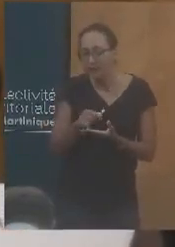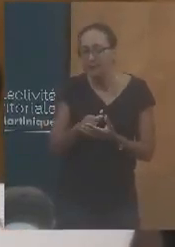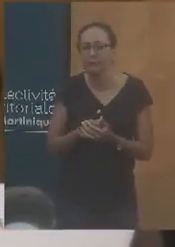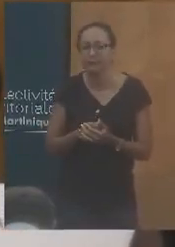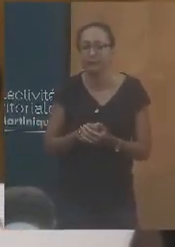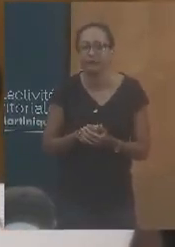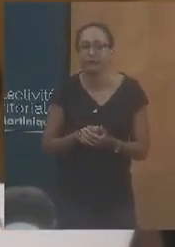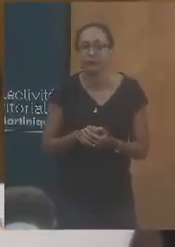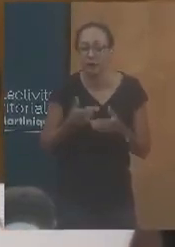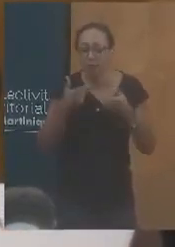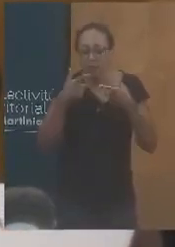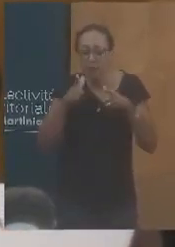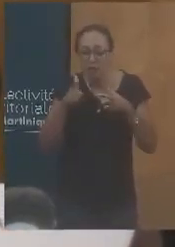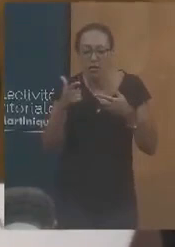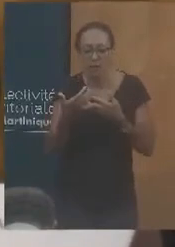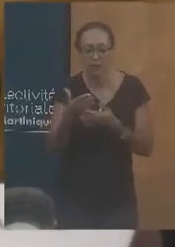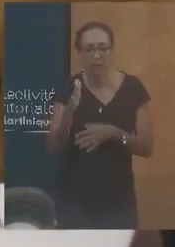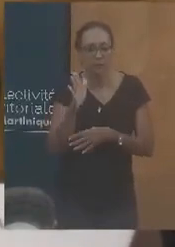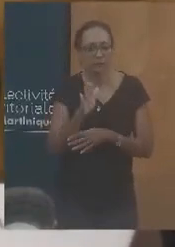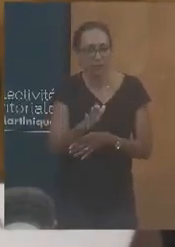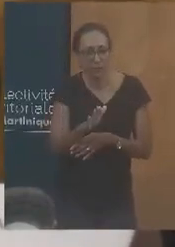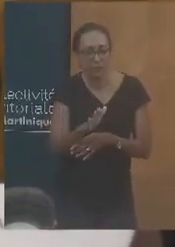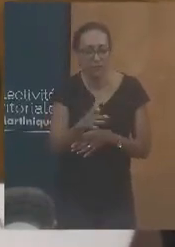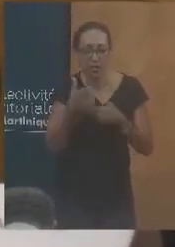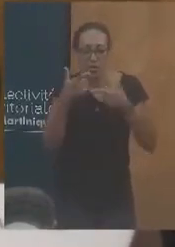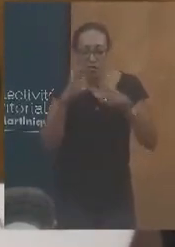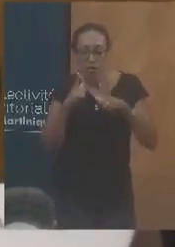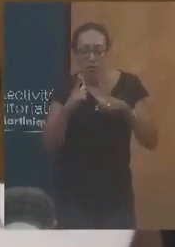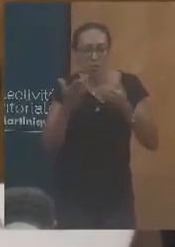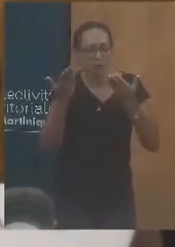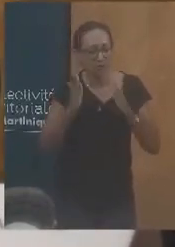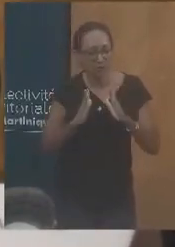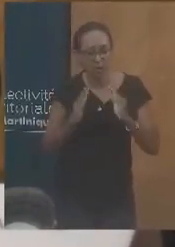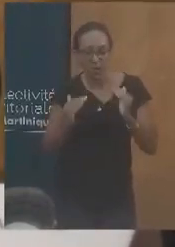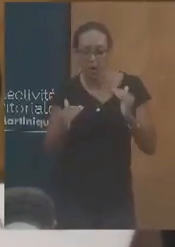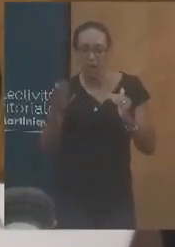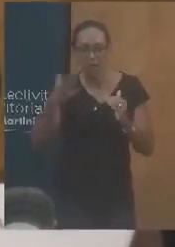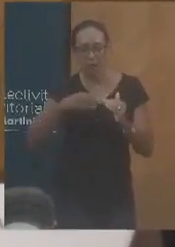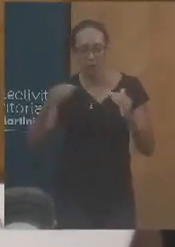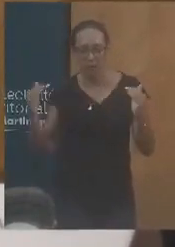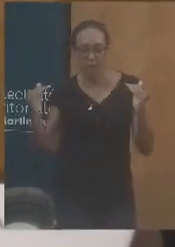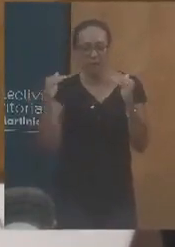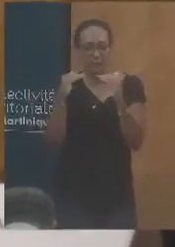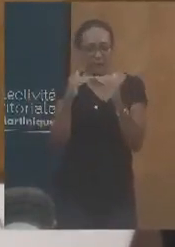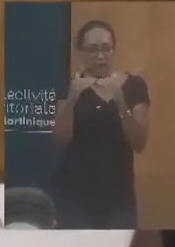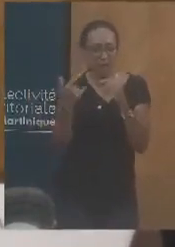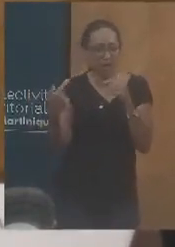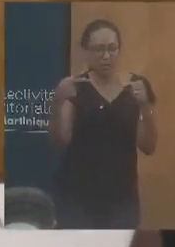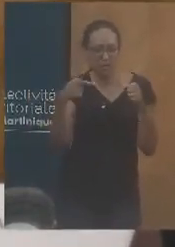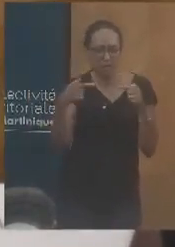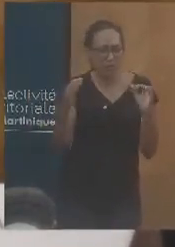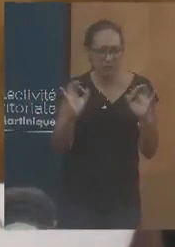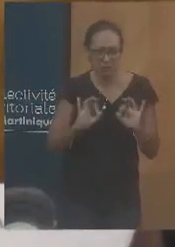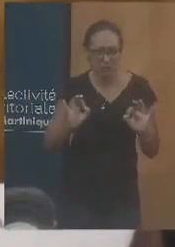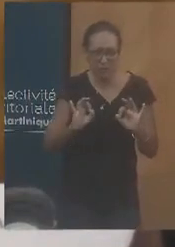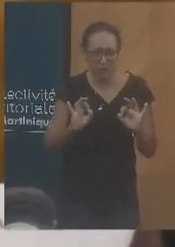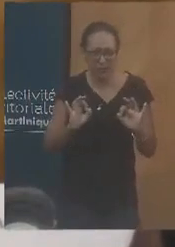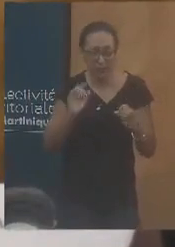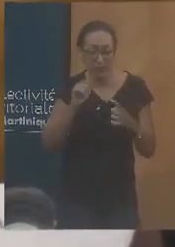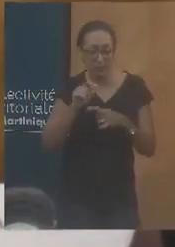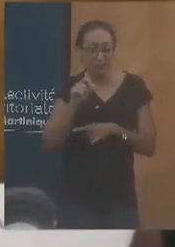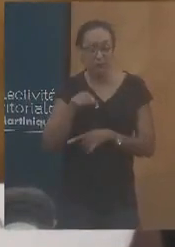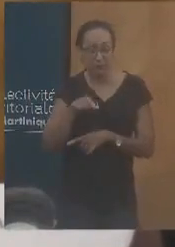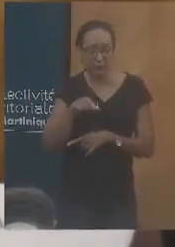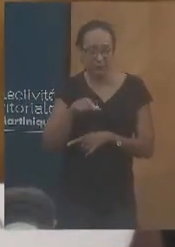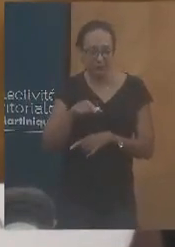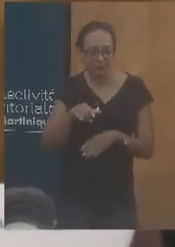langue martiniquaise comme une langue co-officielle. Donc il n'y a pas de débat véritablement sur cette question. Par contre,